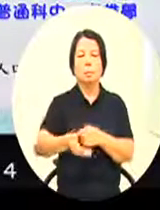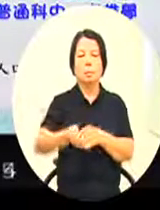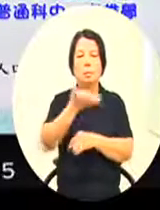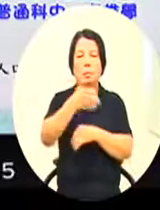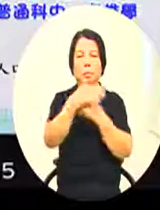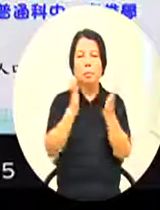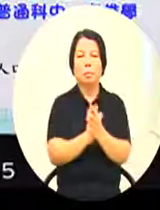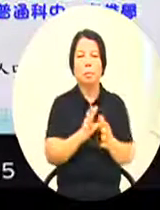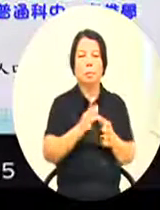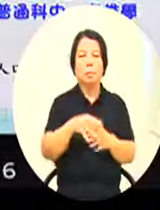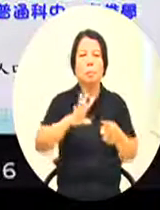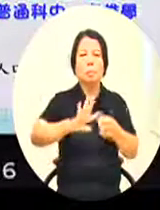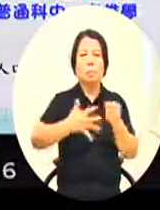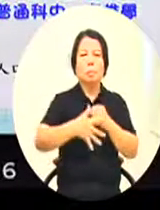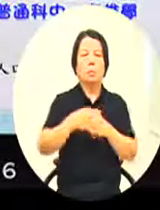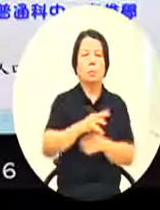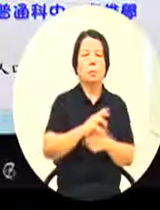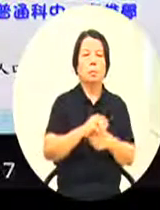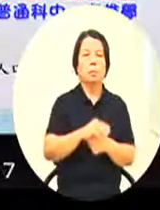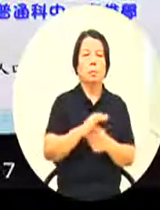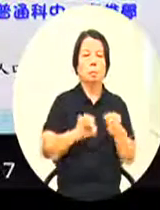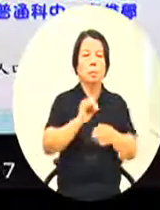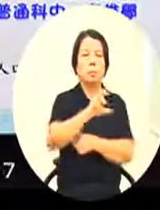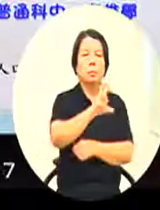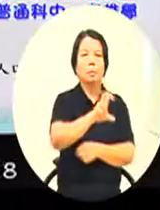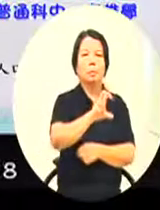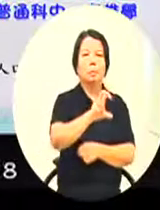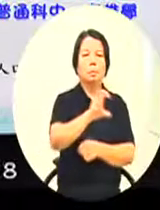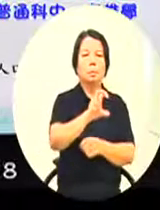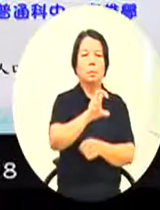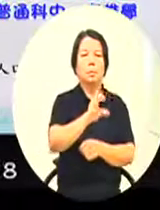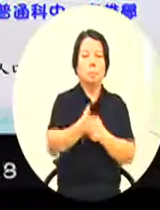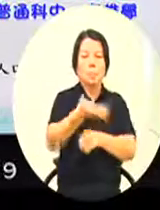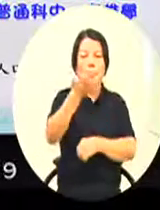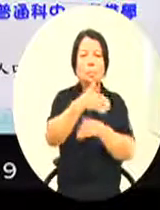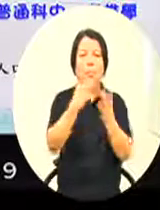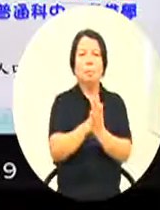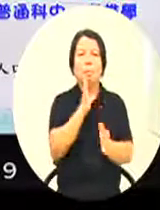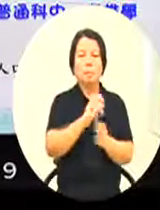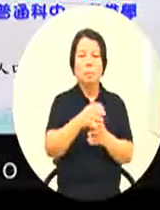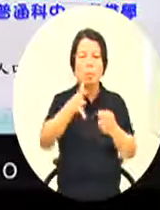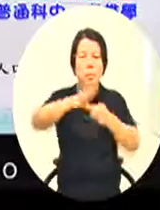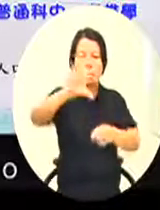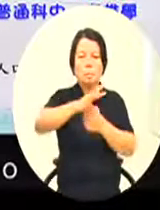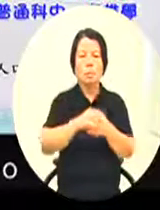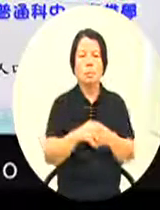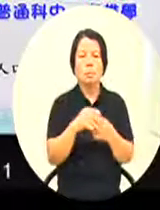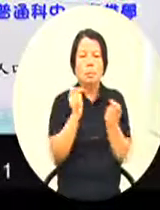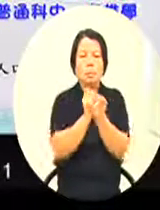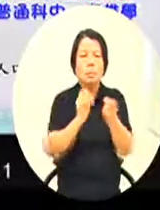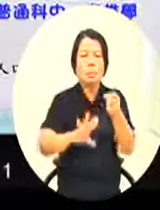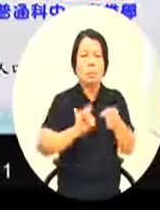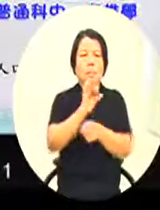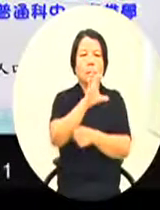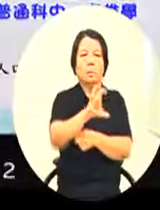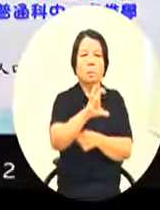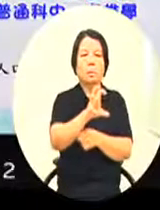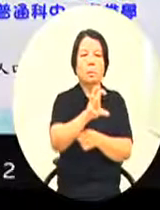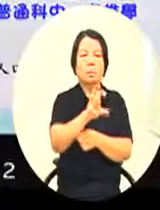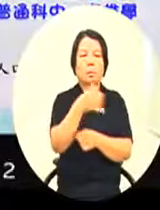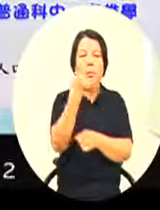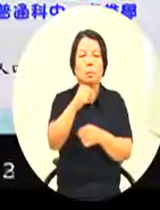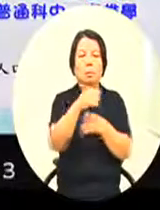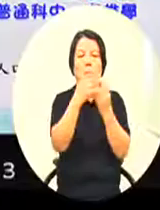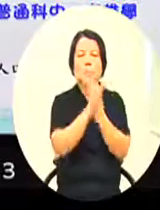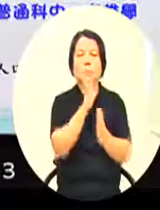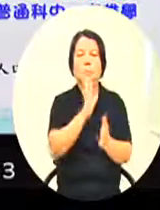达7/3，那高中生就更高了，接近80%。那我在原